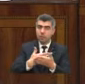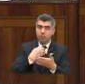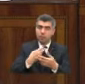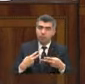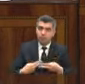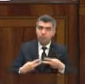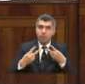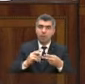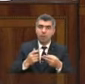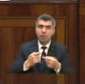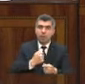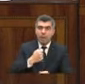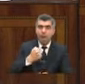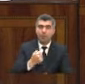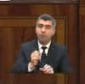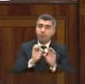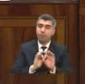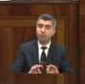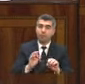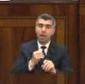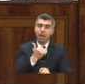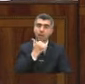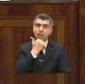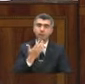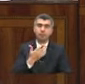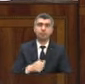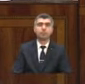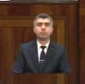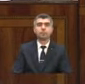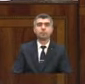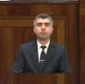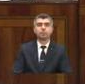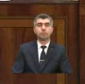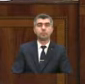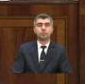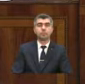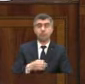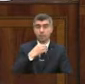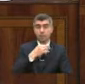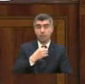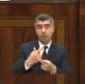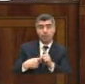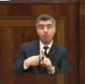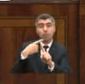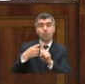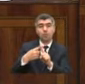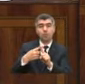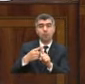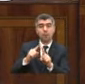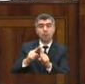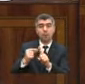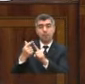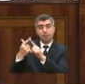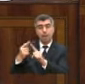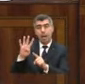الوسائل الإعلامية اللي مدفوعة الثمن. قلتوا باللي غادي ترفعوا المناصب المالية، فعلا رفعتوا المناصب